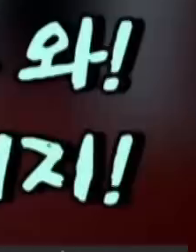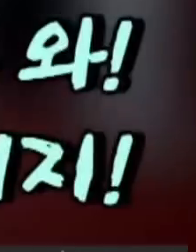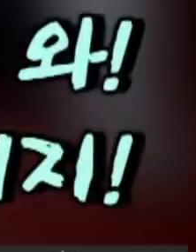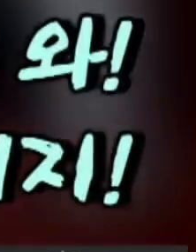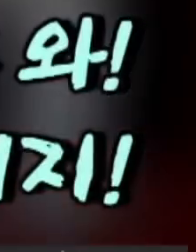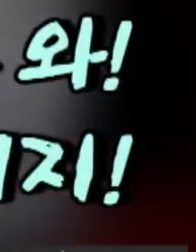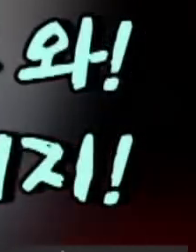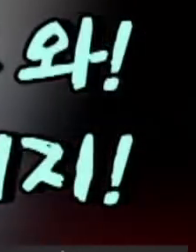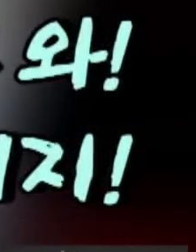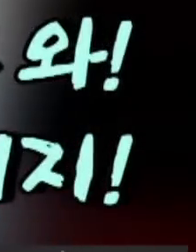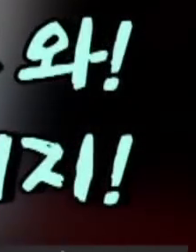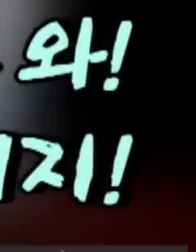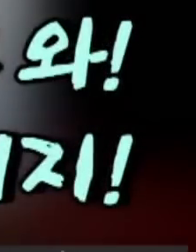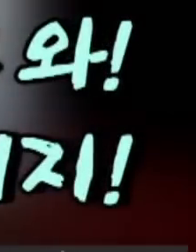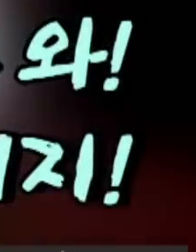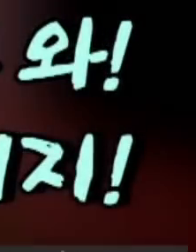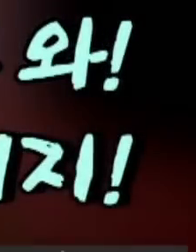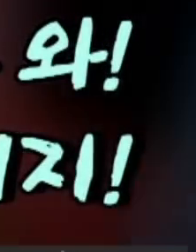거예요